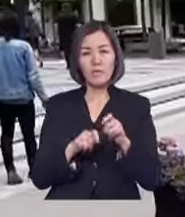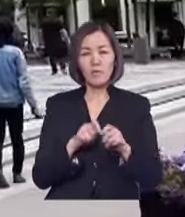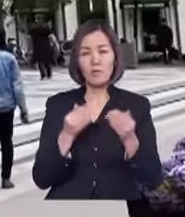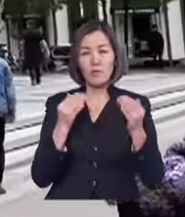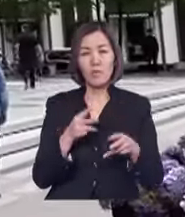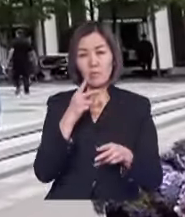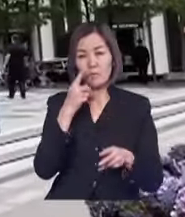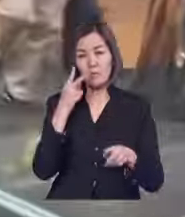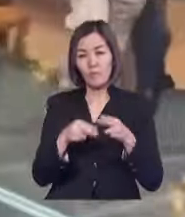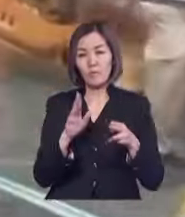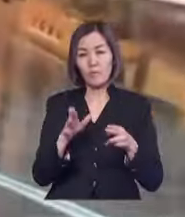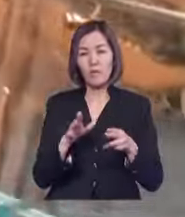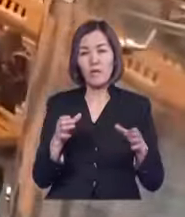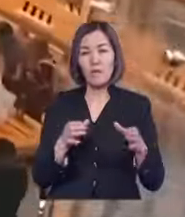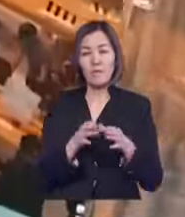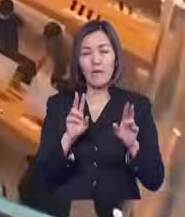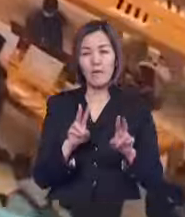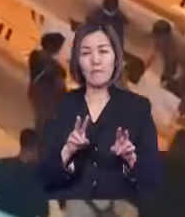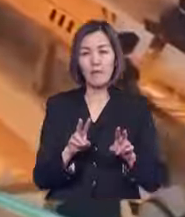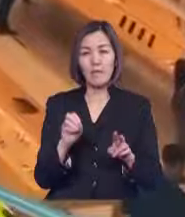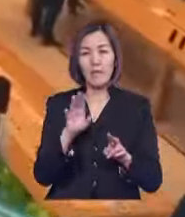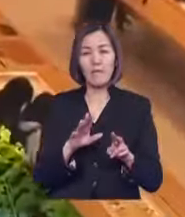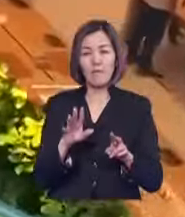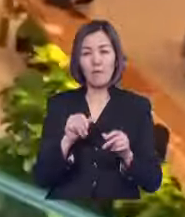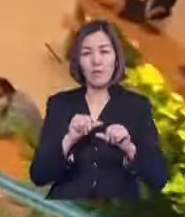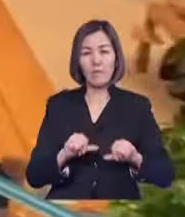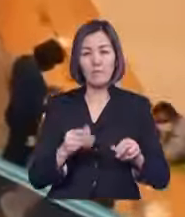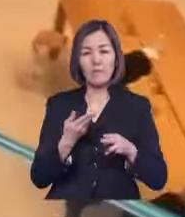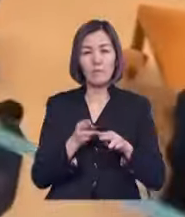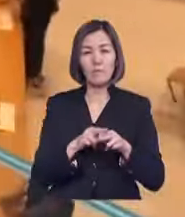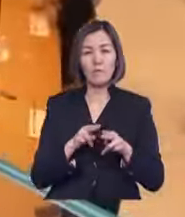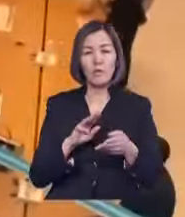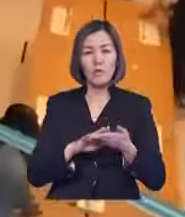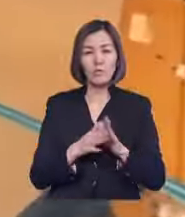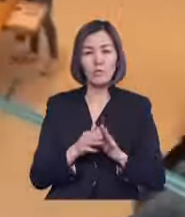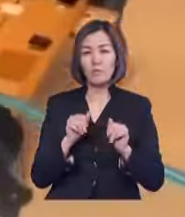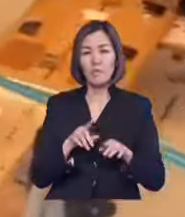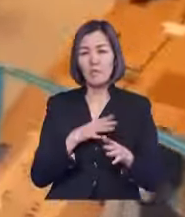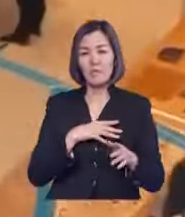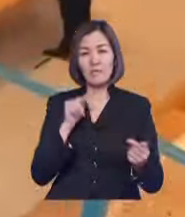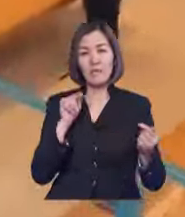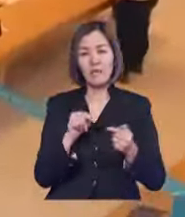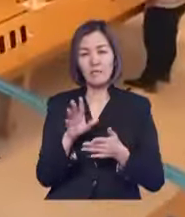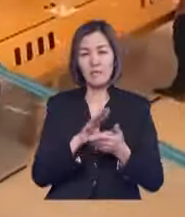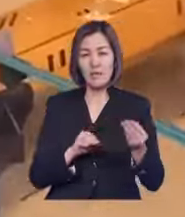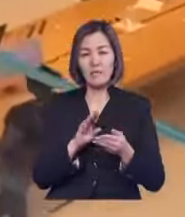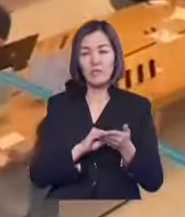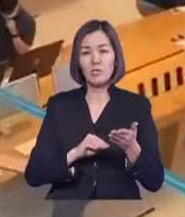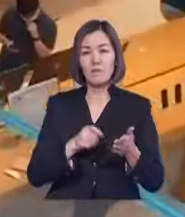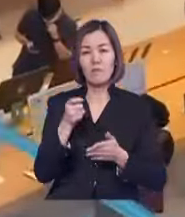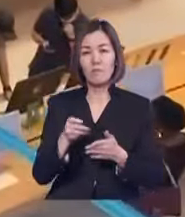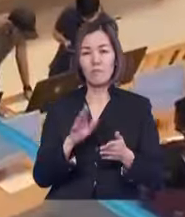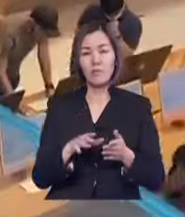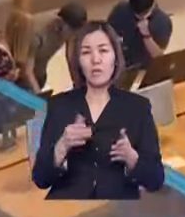енді аяқталды. Бірақ компания өкілдері Еурокомиссияның бұл шешімімен келіспейтінін айтып, шағым түсіретінін жеткізді. Бұл